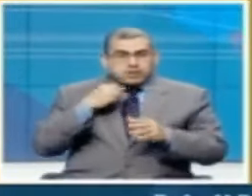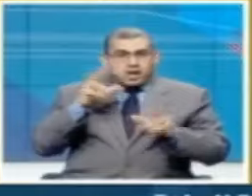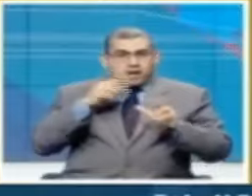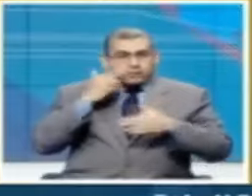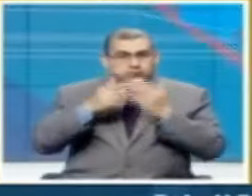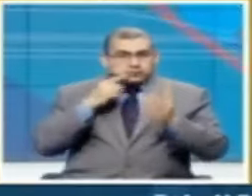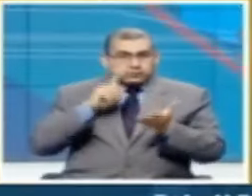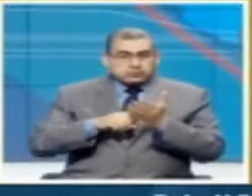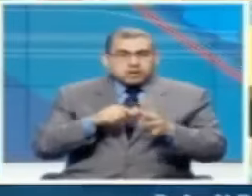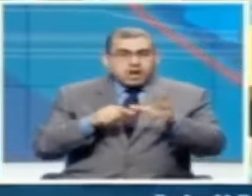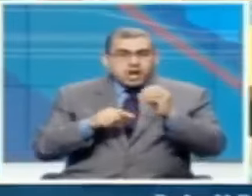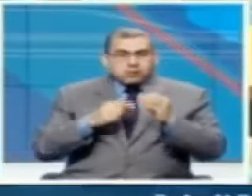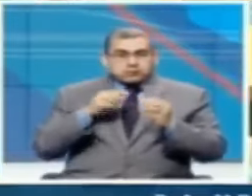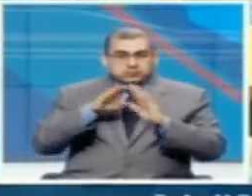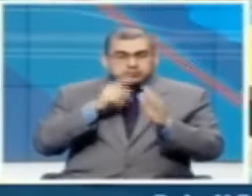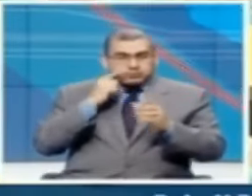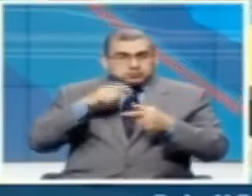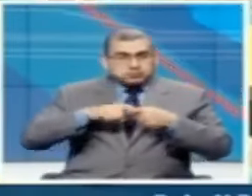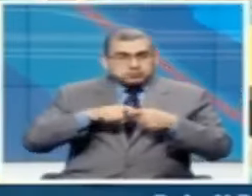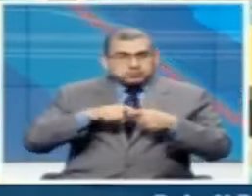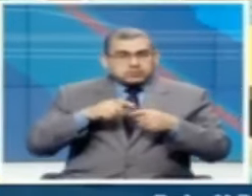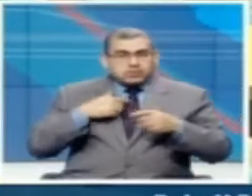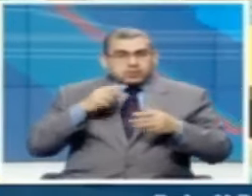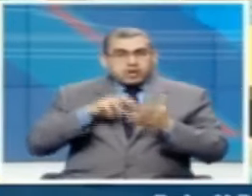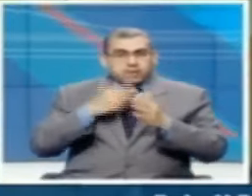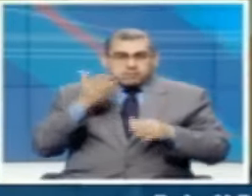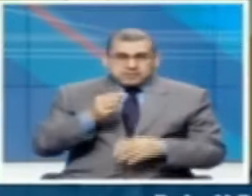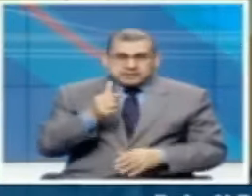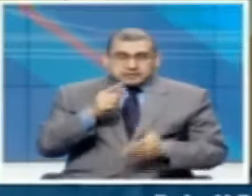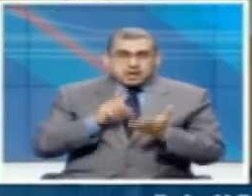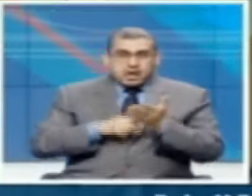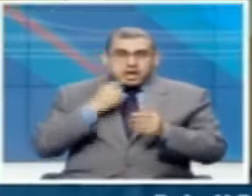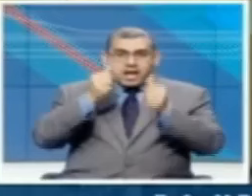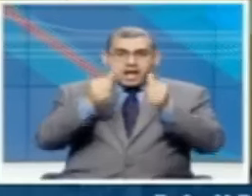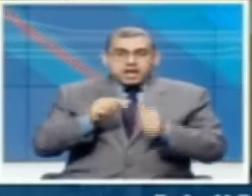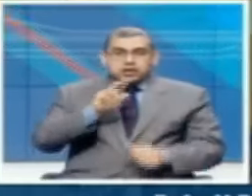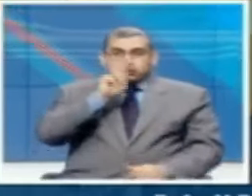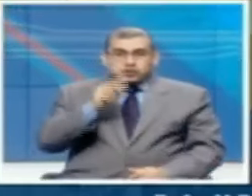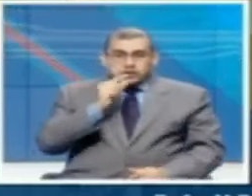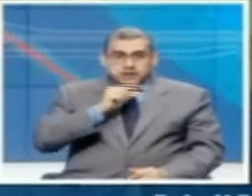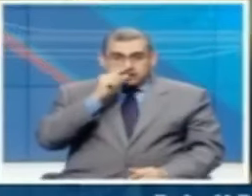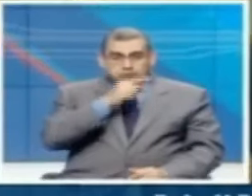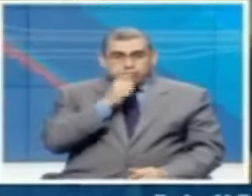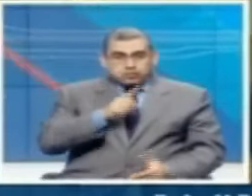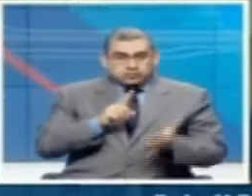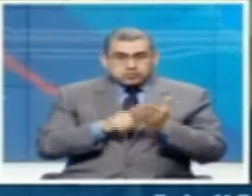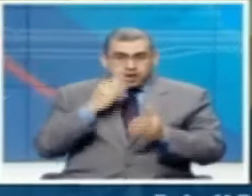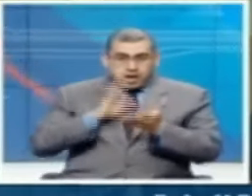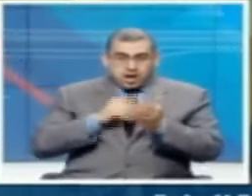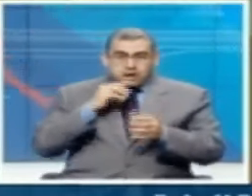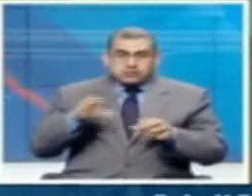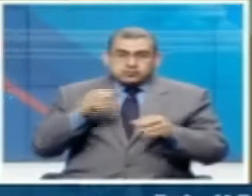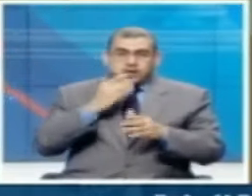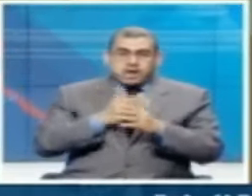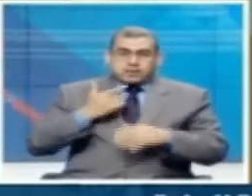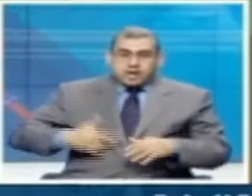خاصه واذا كان يتعلق بموت محقق هذا ما اعلنه الدكتور شوقي علام مفتي الديار المصريه في